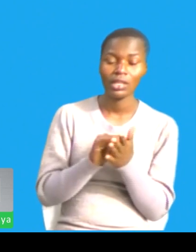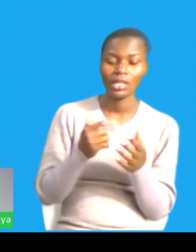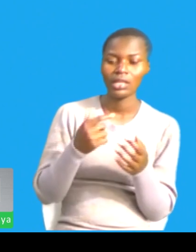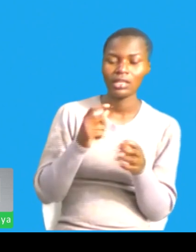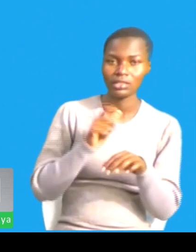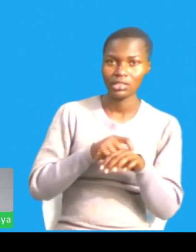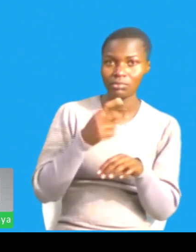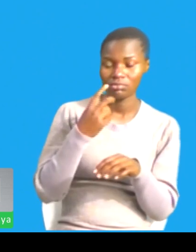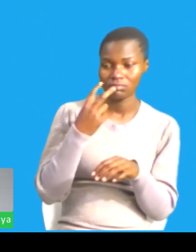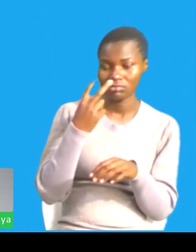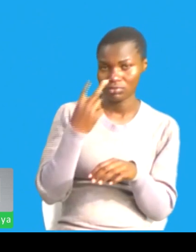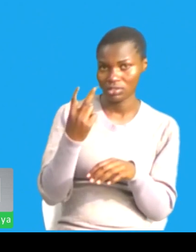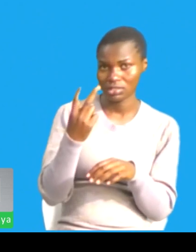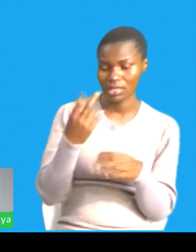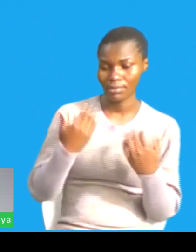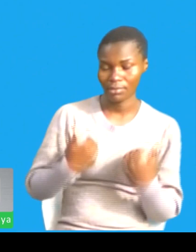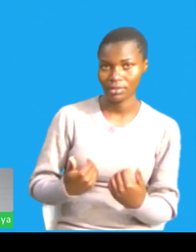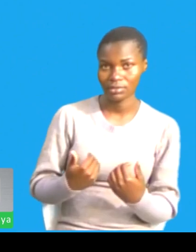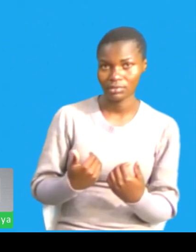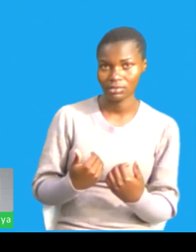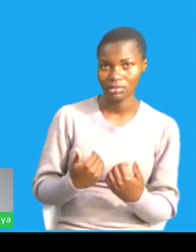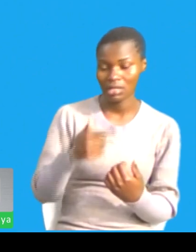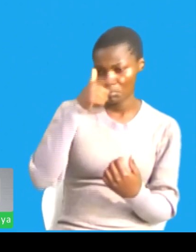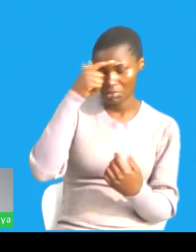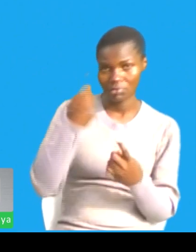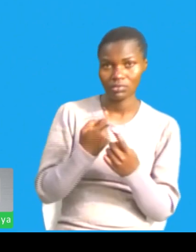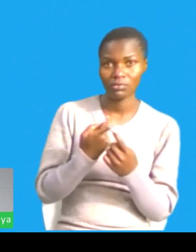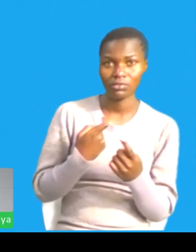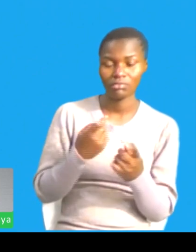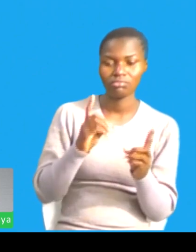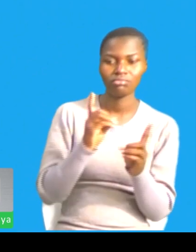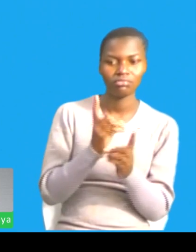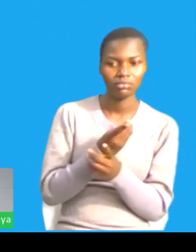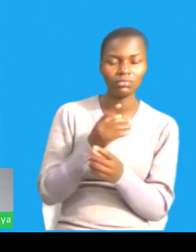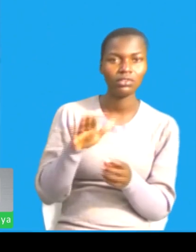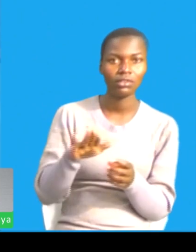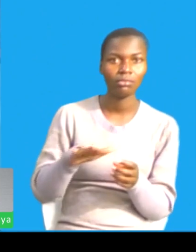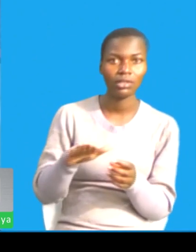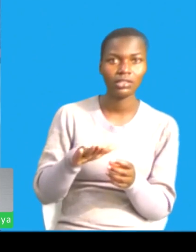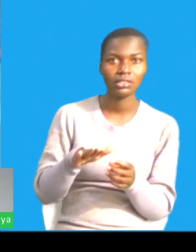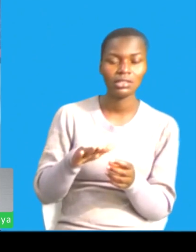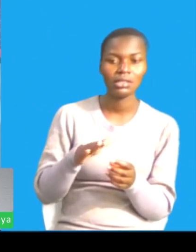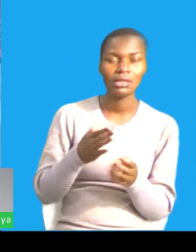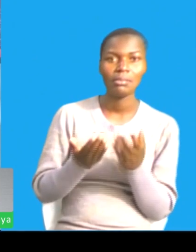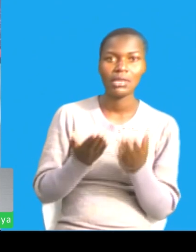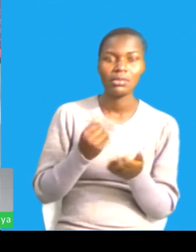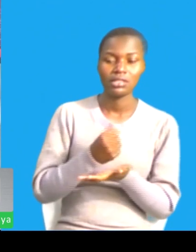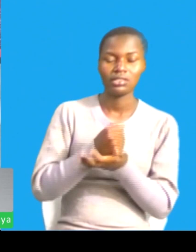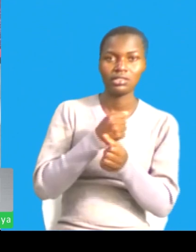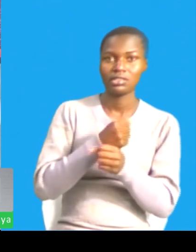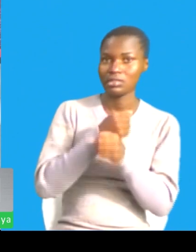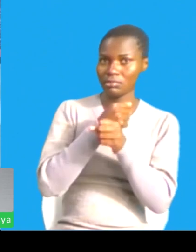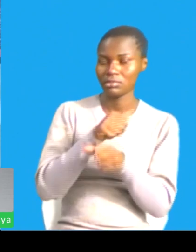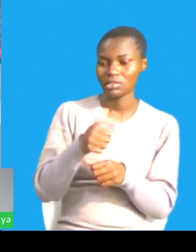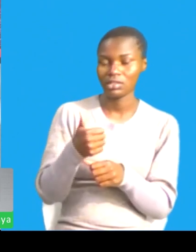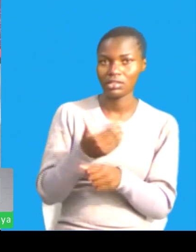kwamba because ametoka eneo fulani lazima akuwe na support kitu fulani. Hiyo na sasa